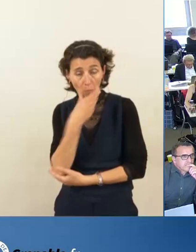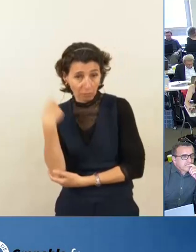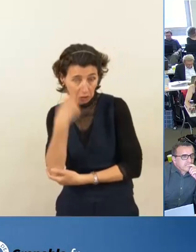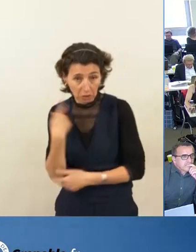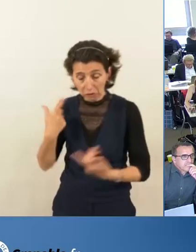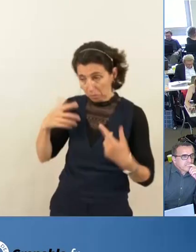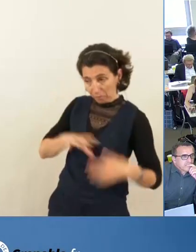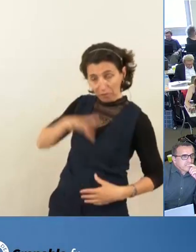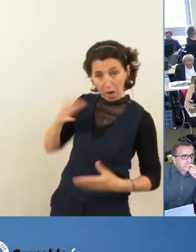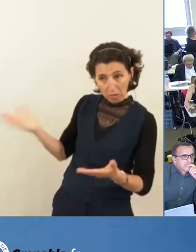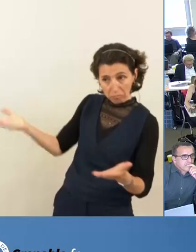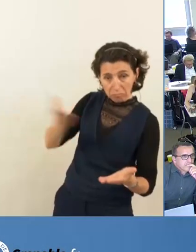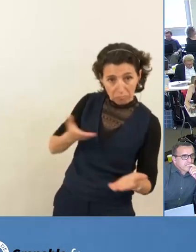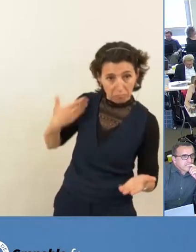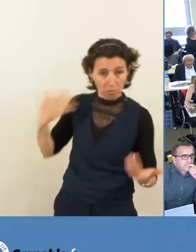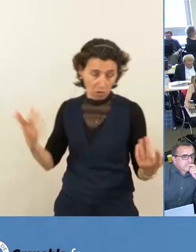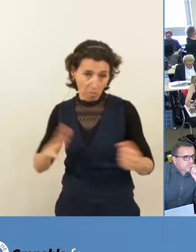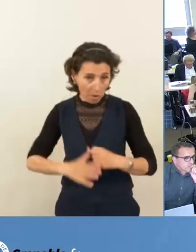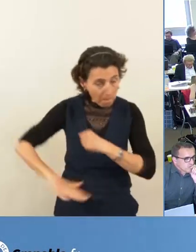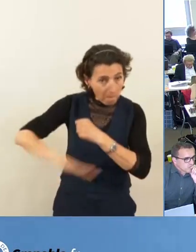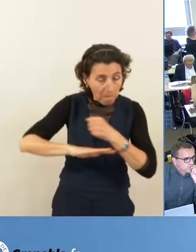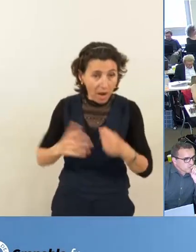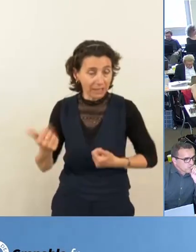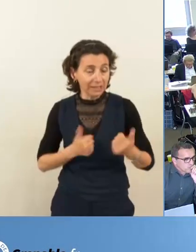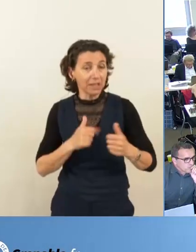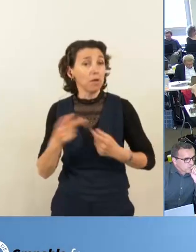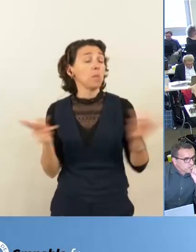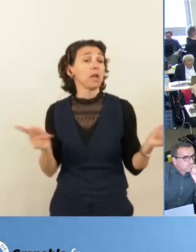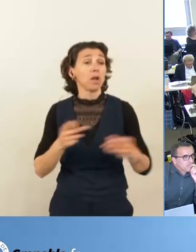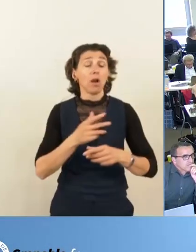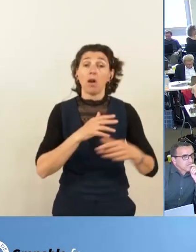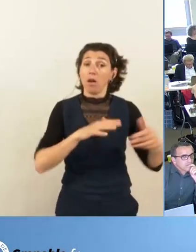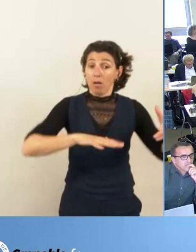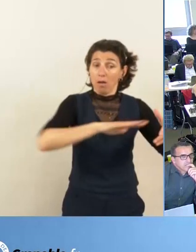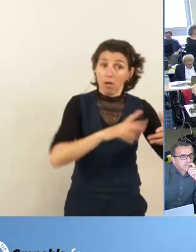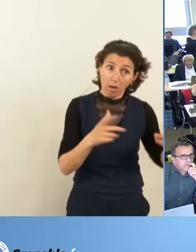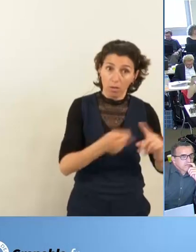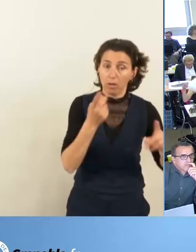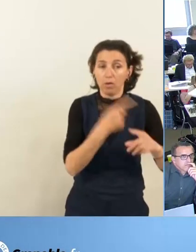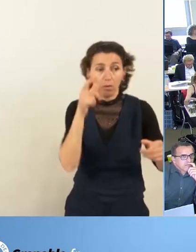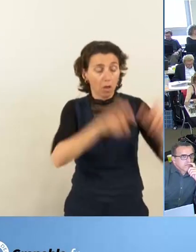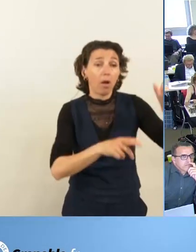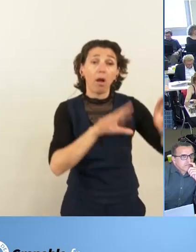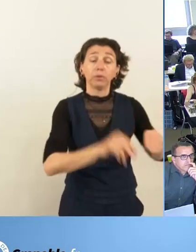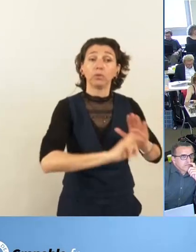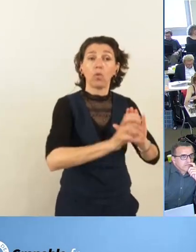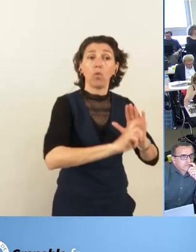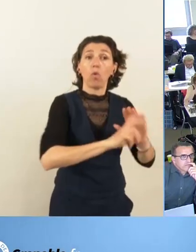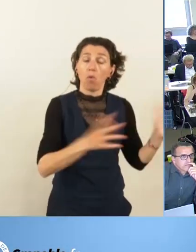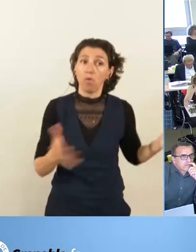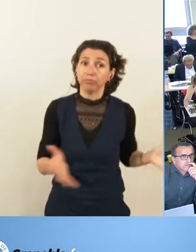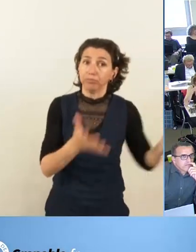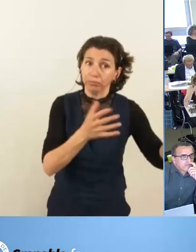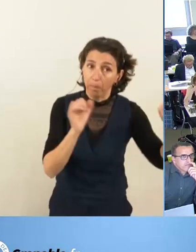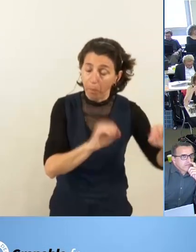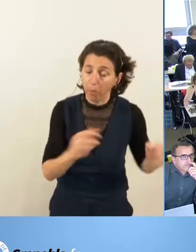ils sont les chevilles ouvrières d'un service public local indispensable pour les grenobloises et les grenoblois ensuite je souhaiterais